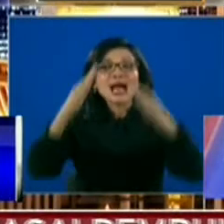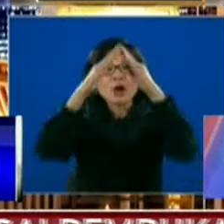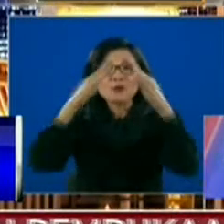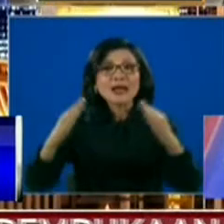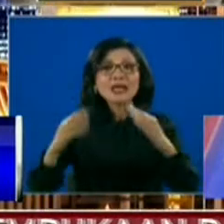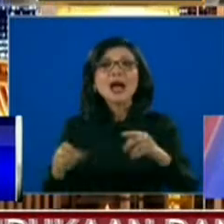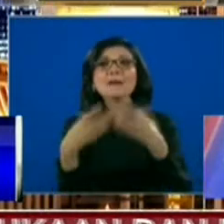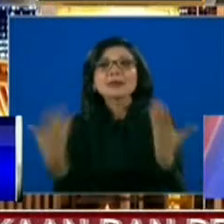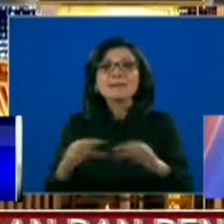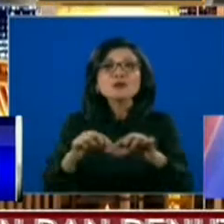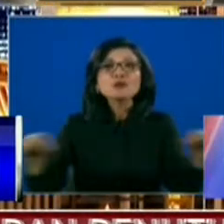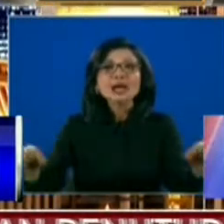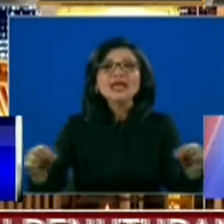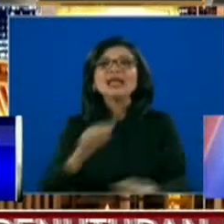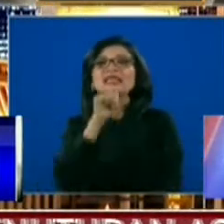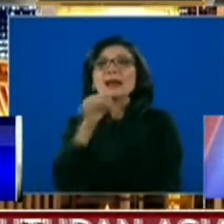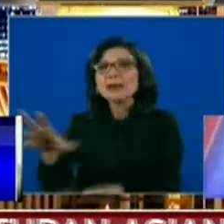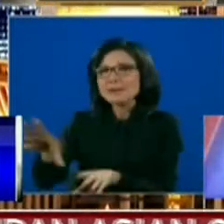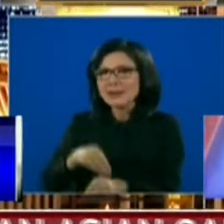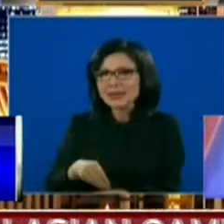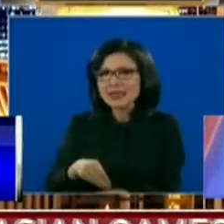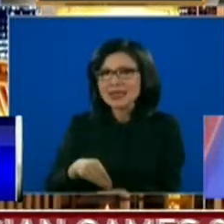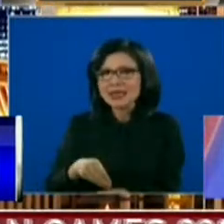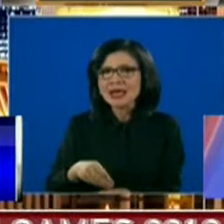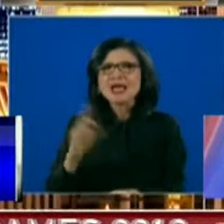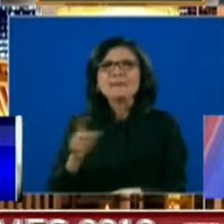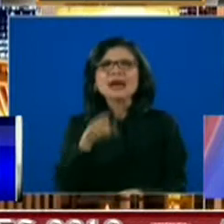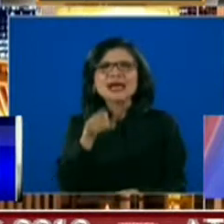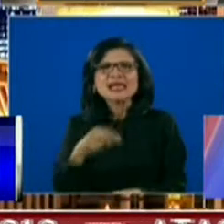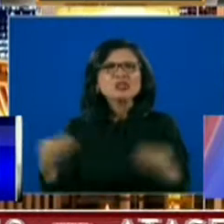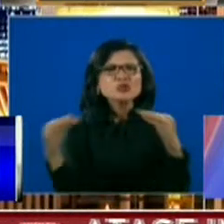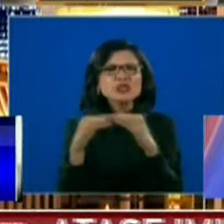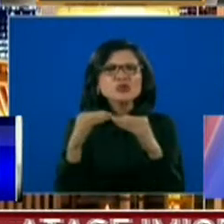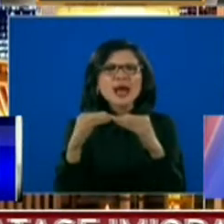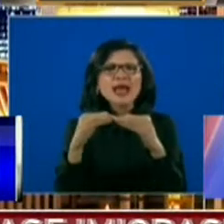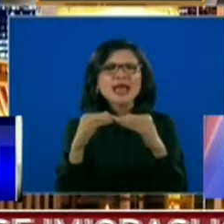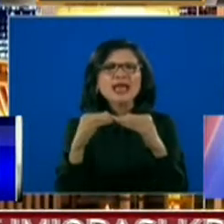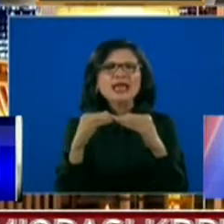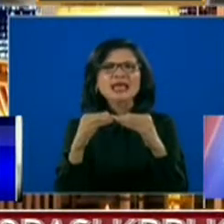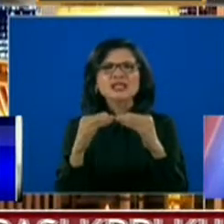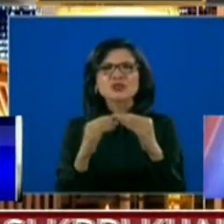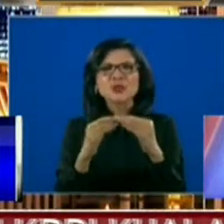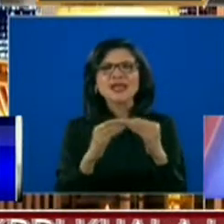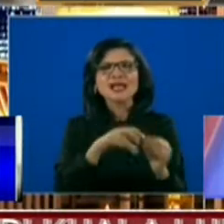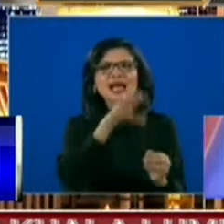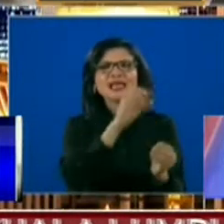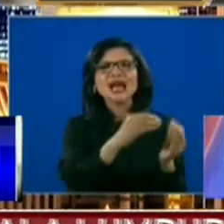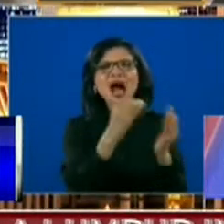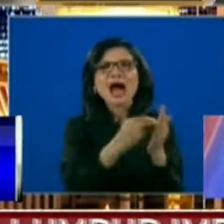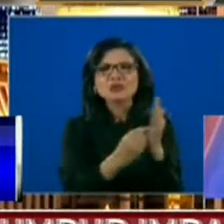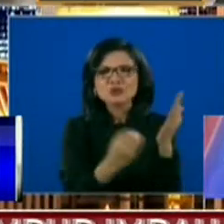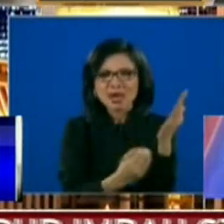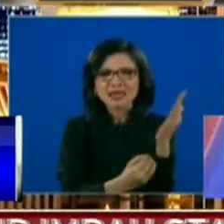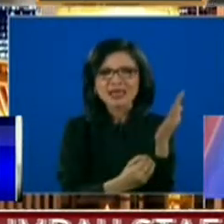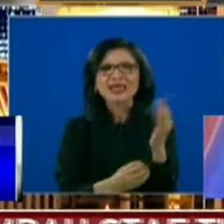siapa yang mendapatkannya, dan apakah itu sesuai dengan peraturan dari Kemenpora. Oleh sebab